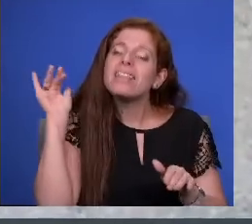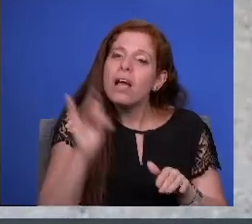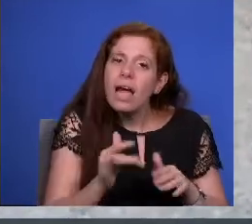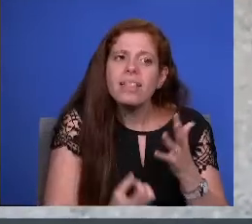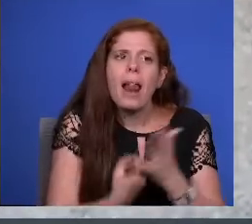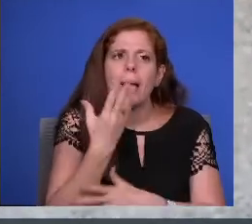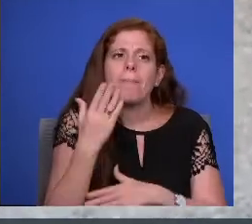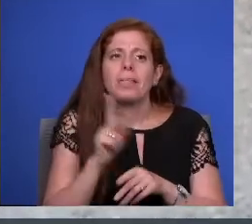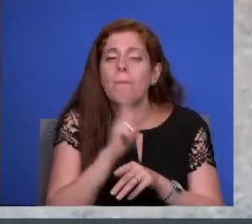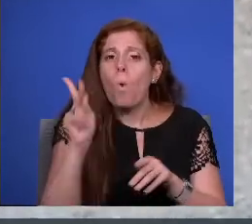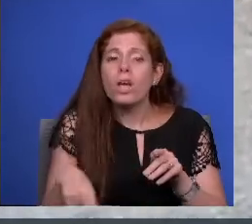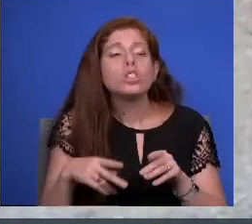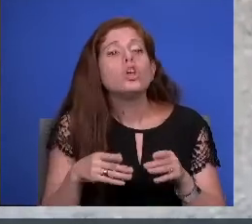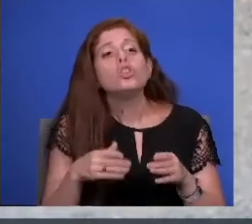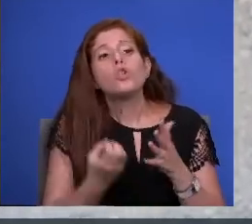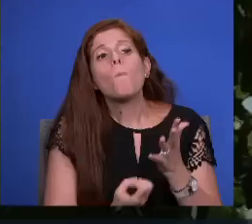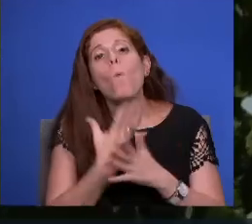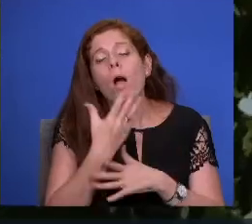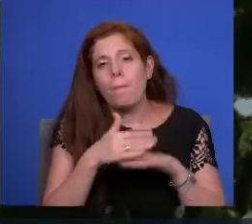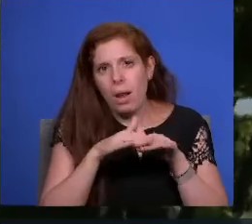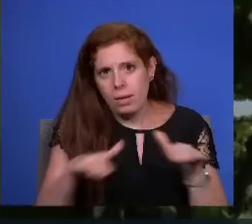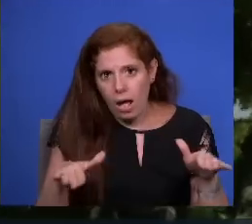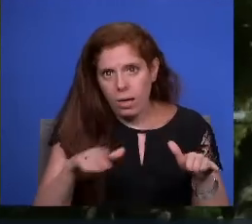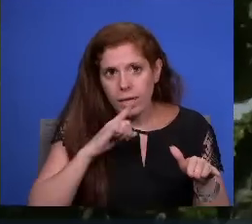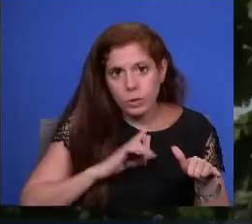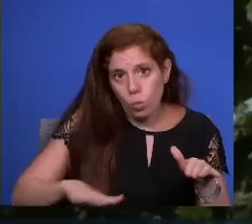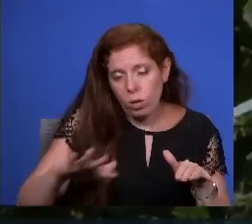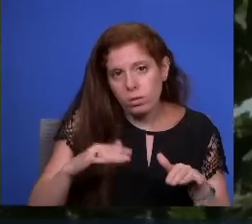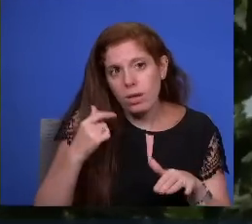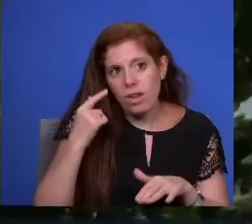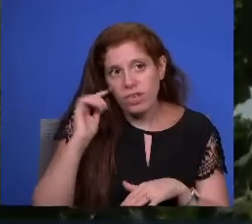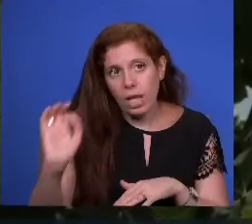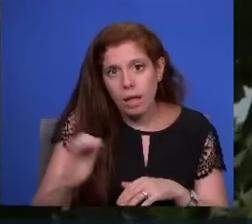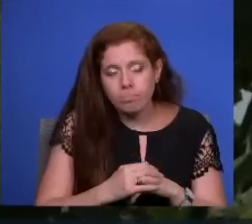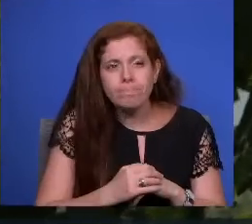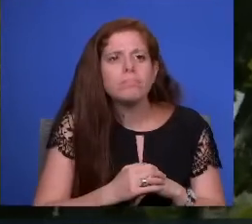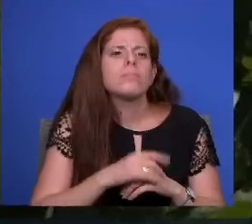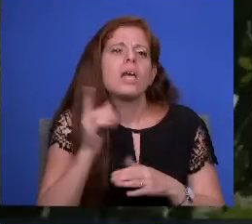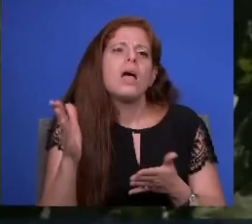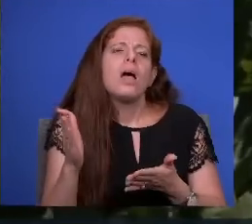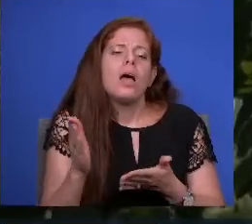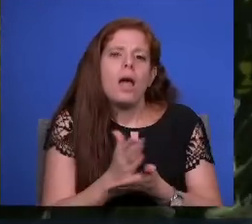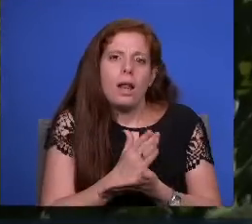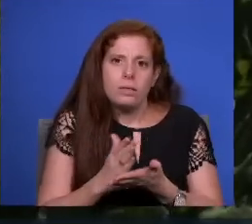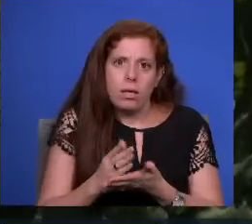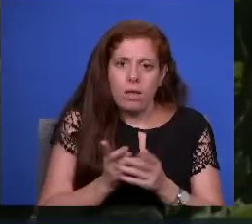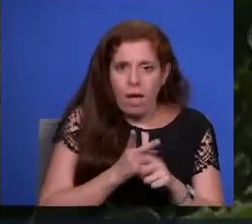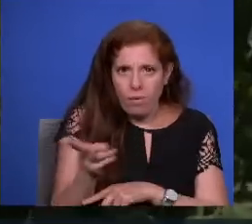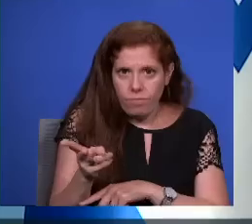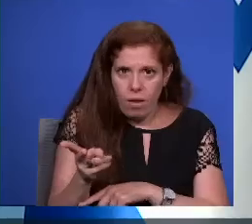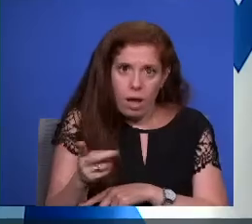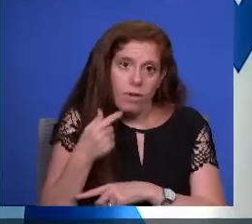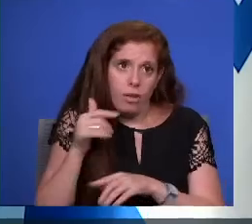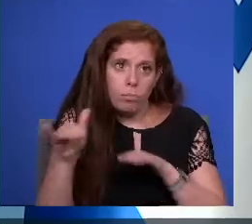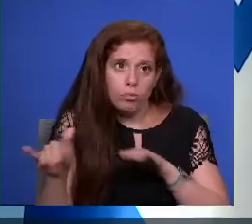שמוקם לשיטתם על קרקע סורית פרושה. ההחלטה להקים את חוות הטורבינות עברה בממשלה וקיבלה את אישור בית המשפט. אני